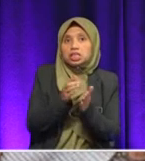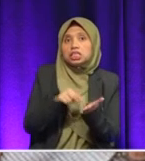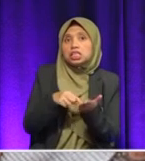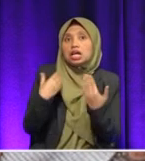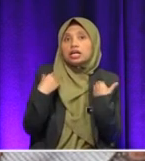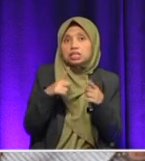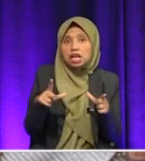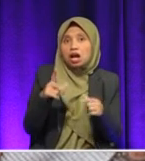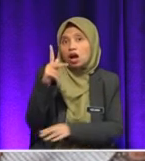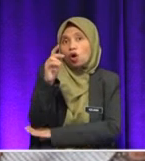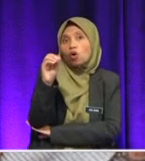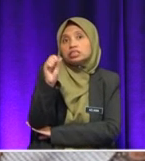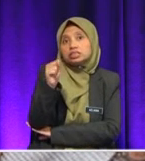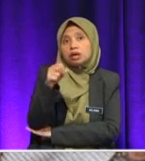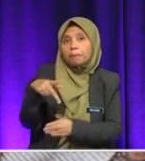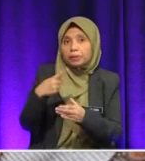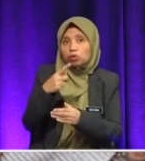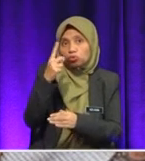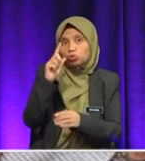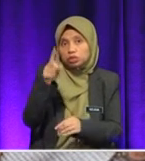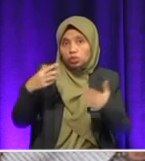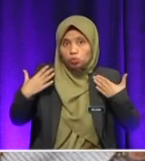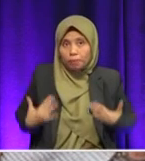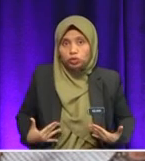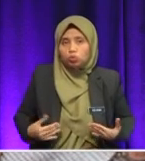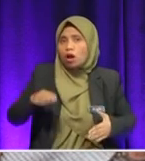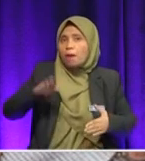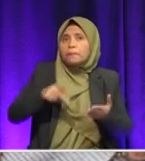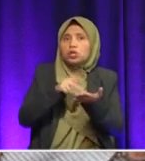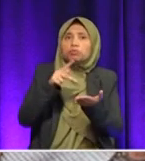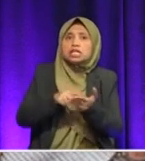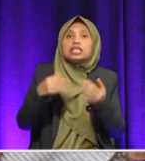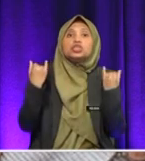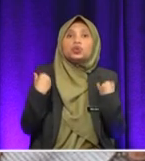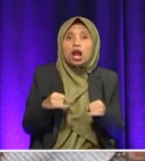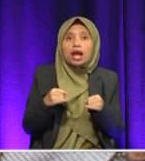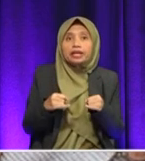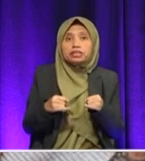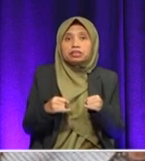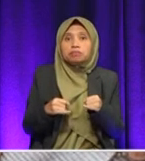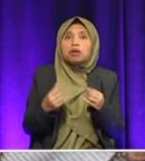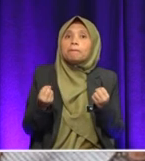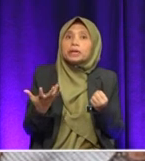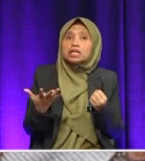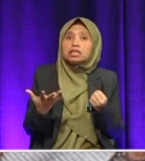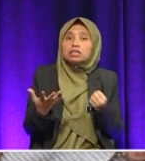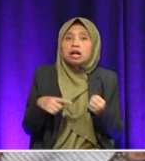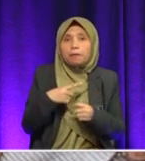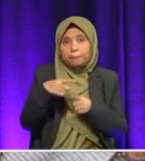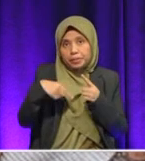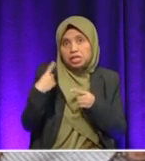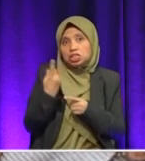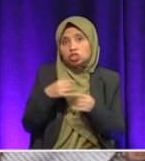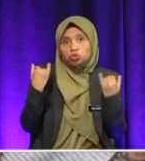kos pengeluaran untuk satu pakaian tapi belum dikirim lagi harga jualnya sesuatu pakaian sebab milik itu mencuci